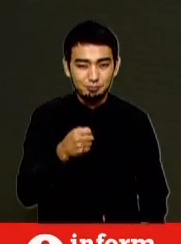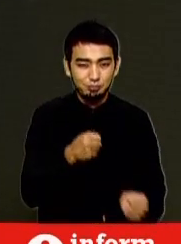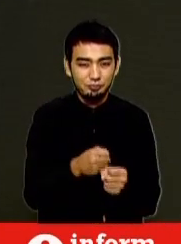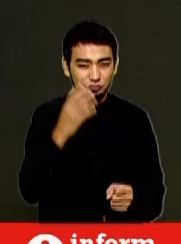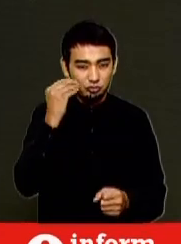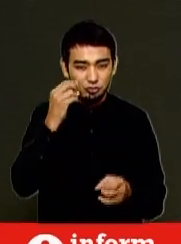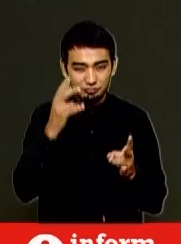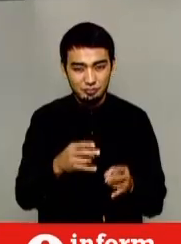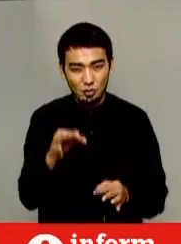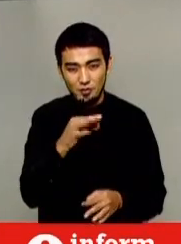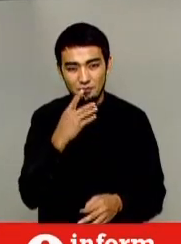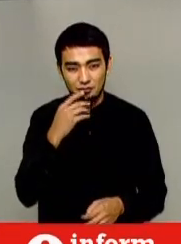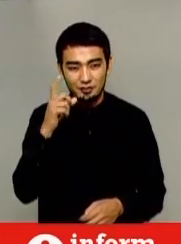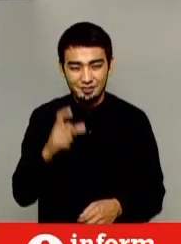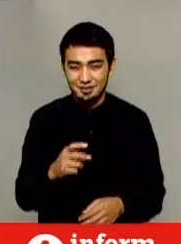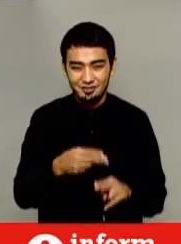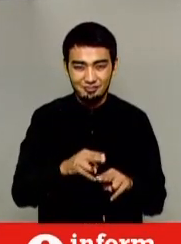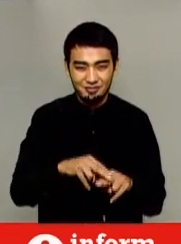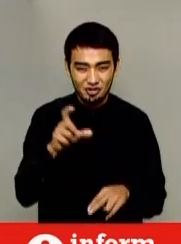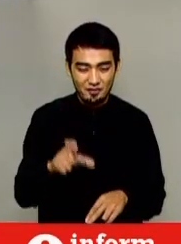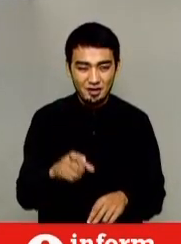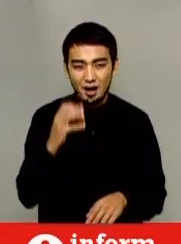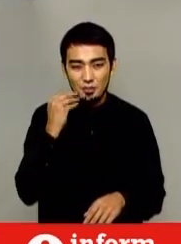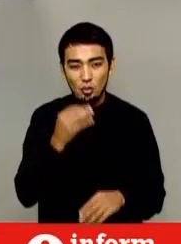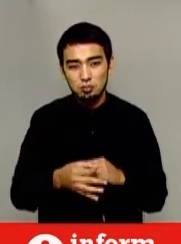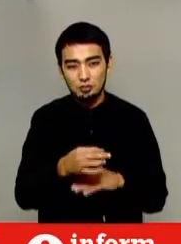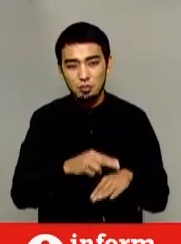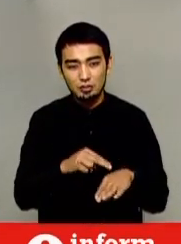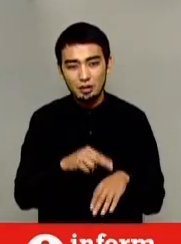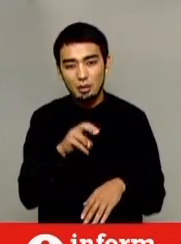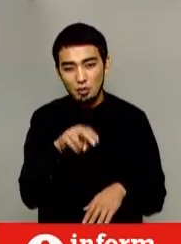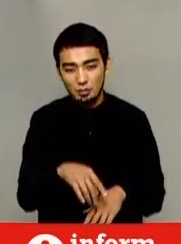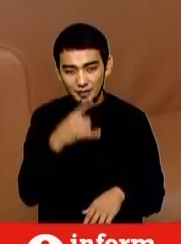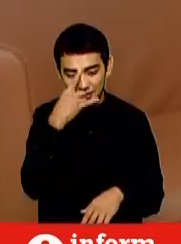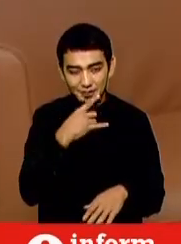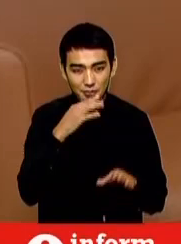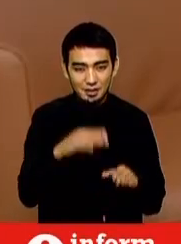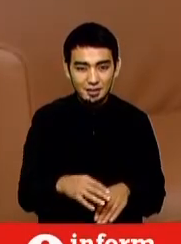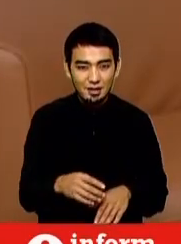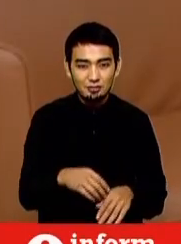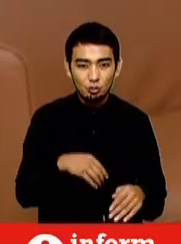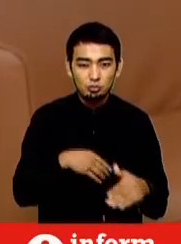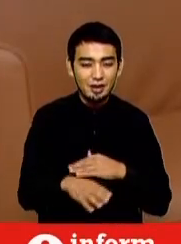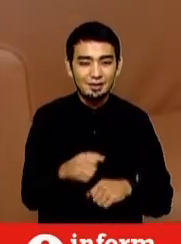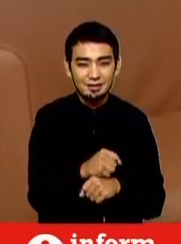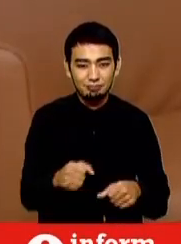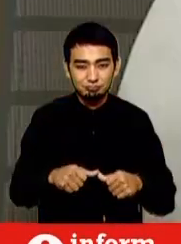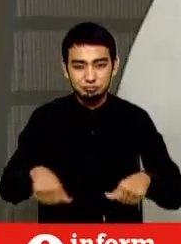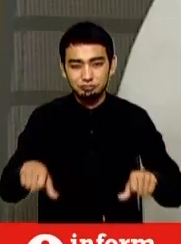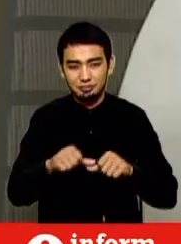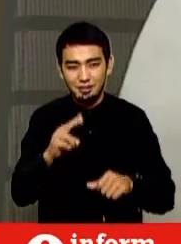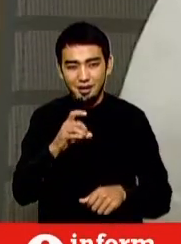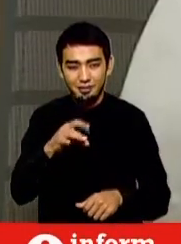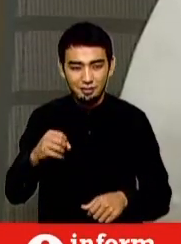күні күдіктінің шетел азаматы болуына байланысты Алматы облыстық полиция департаменті Қазақстан аумағынан шықпау туралы дабыл картасы жіберілгенін